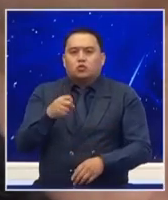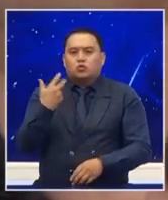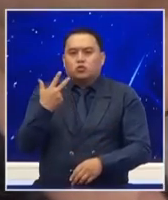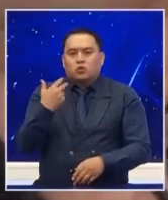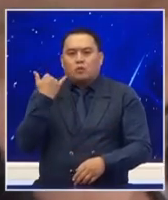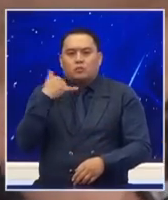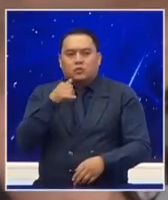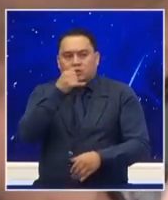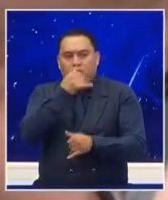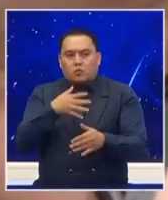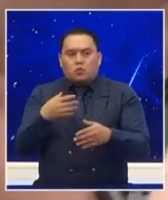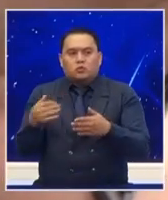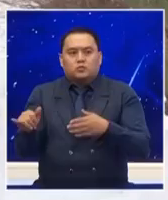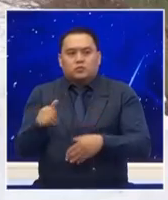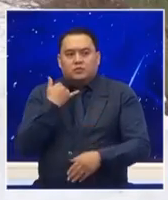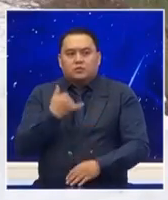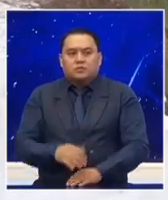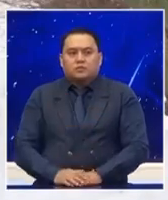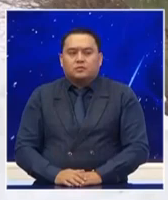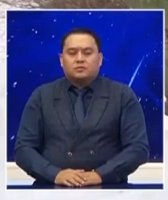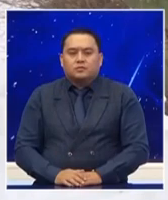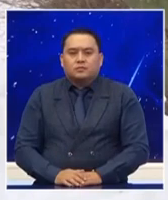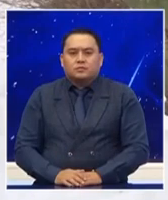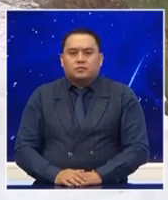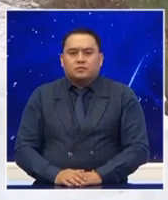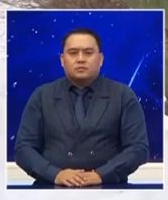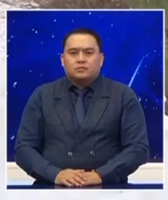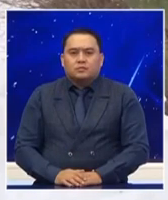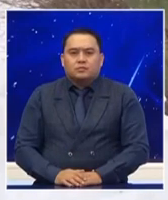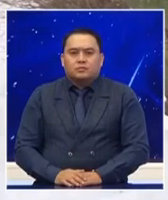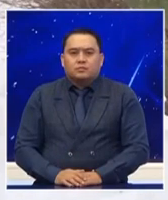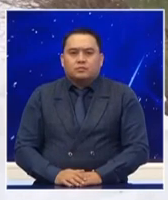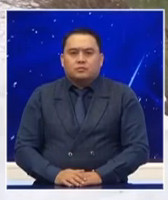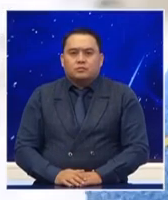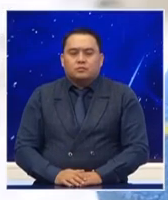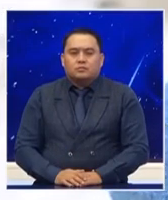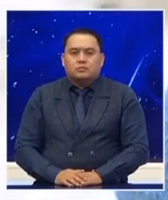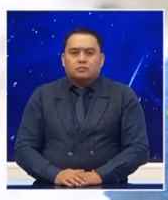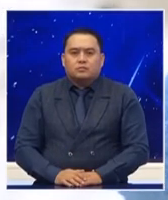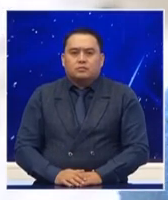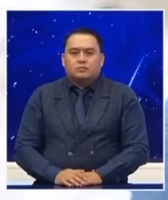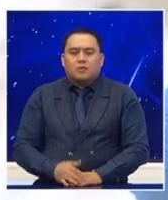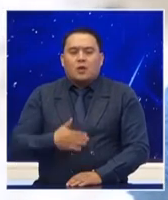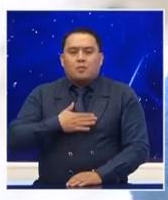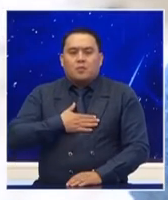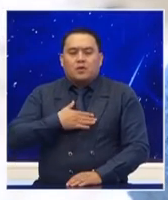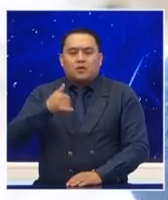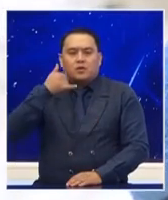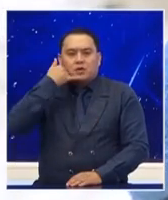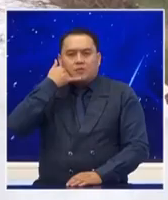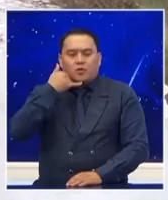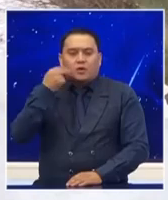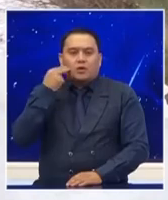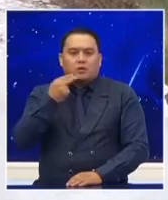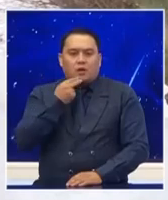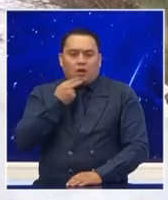хабарласып, байланыс алмапты. Менің телефон моделі Huawei болады. Осыдан 2 күн бұрын біз әпкем ауырып,